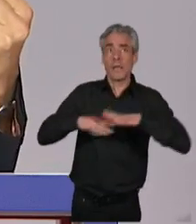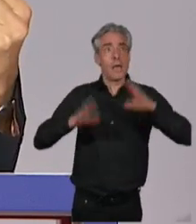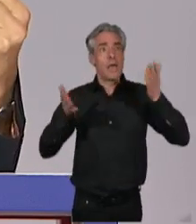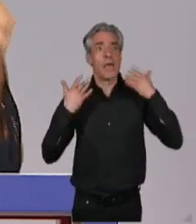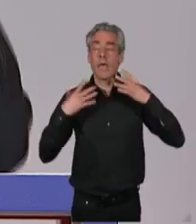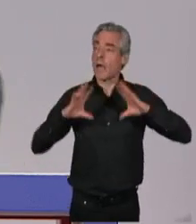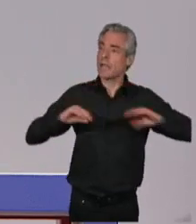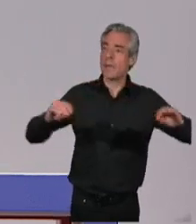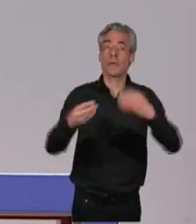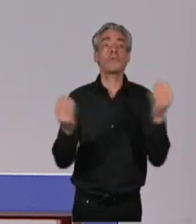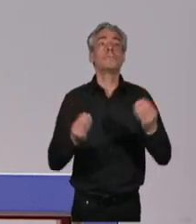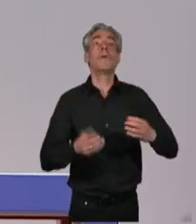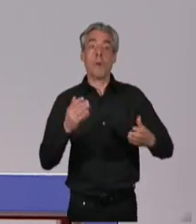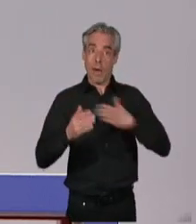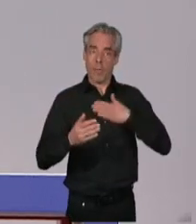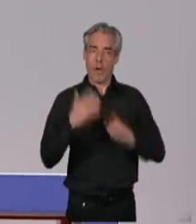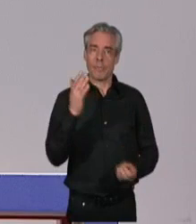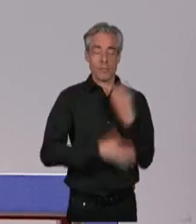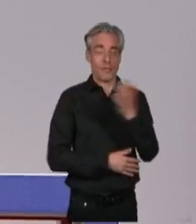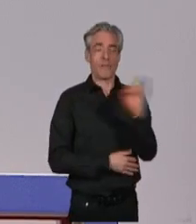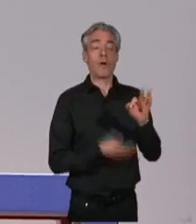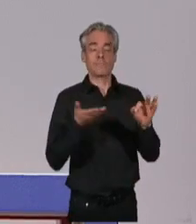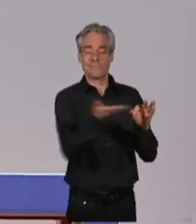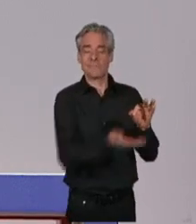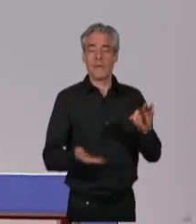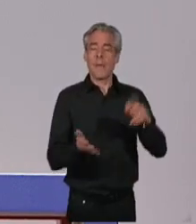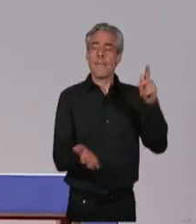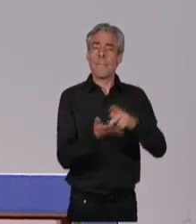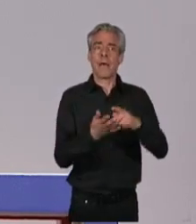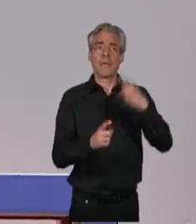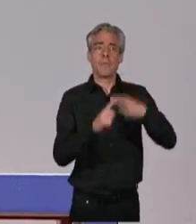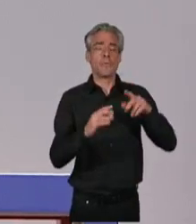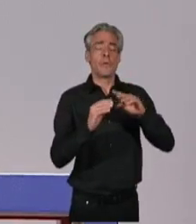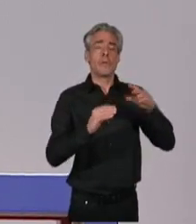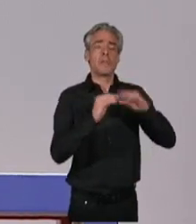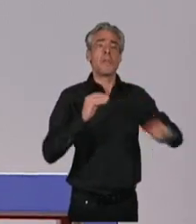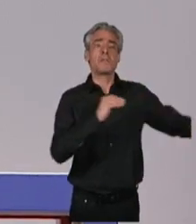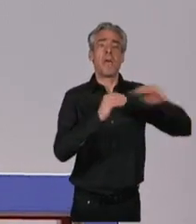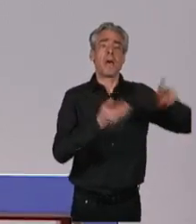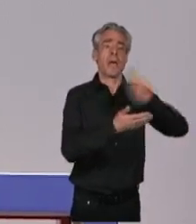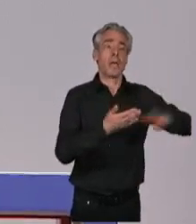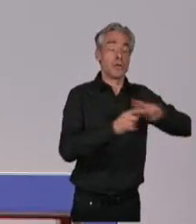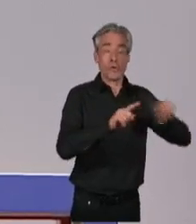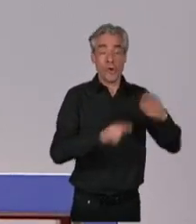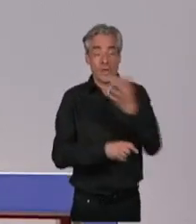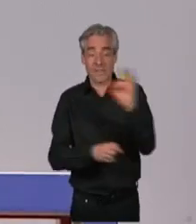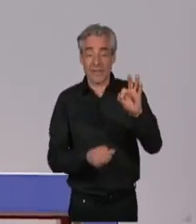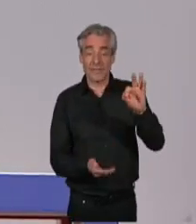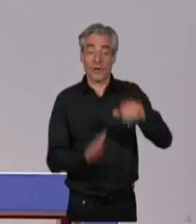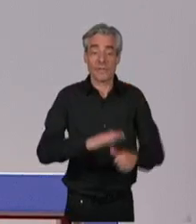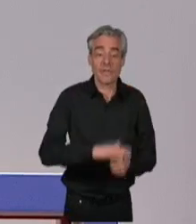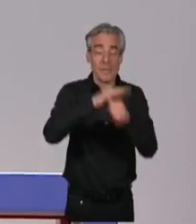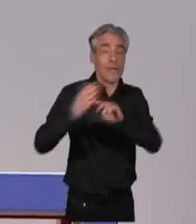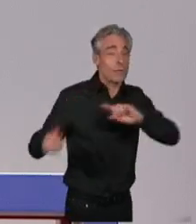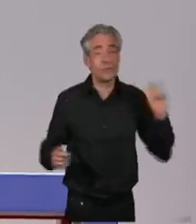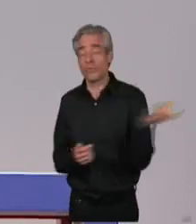l'espace. Ma nouvelle France, ce n'est pas Paris et le désert français. C'est une France